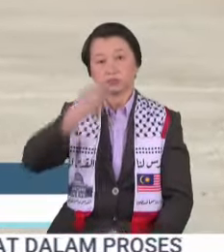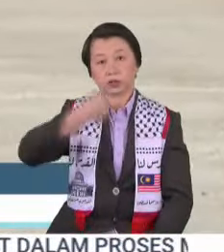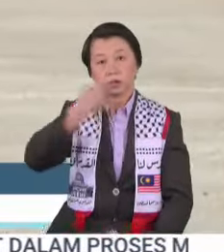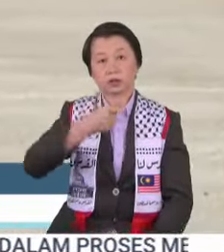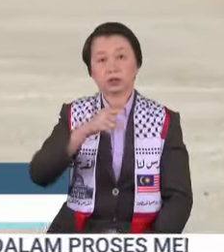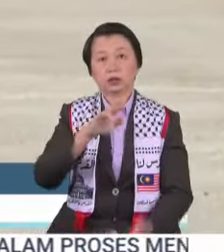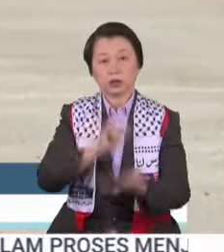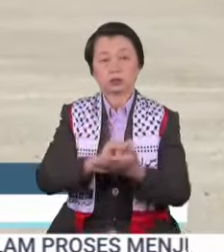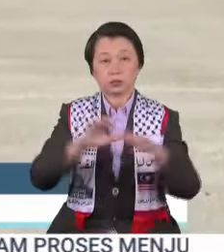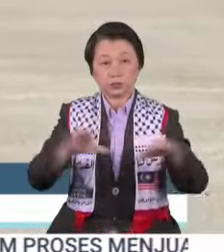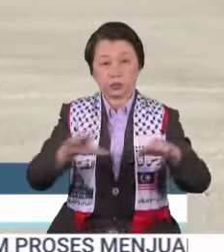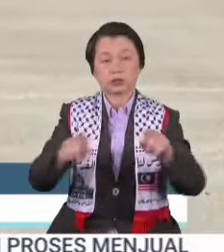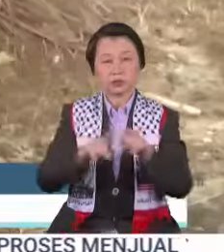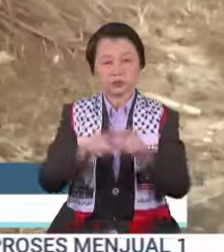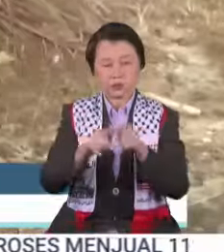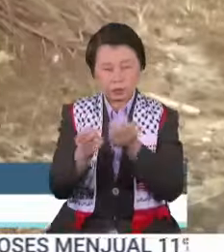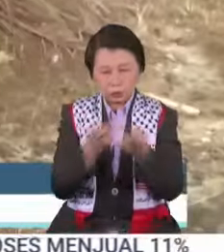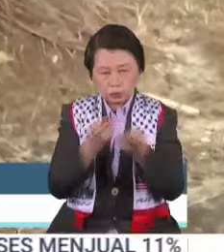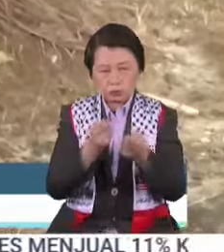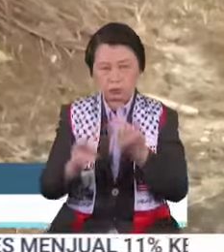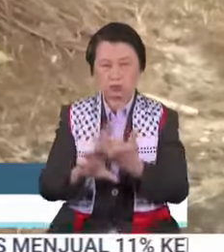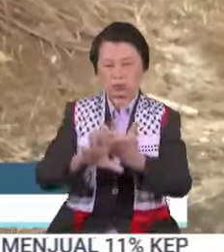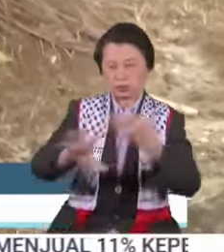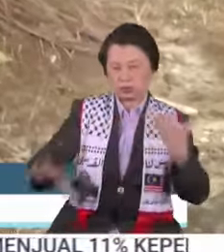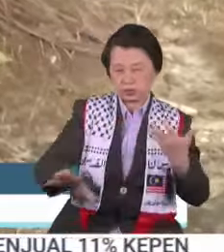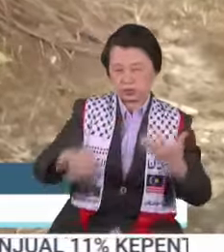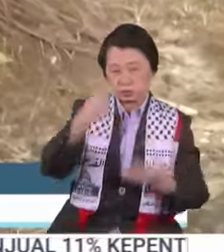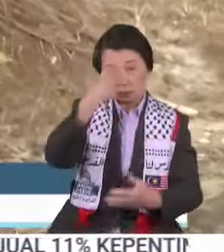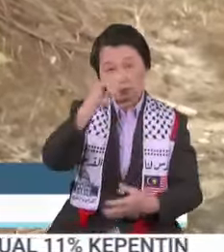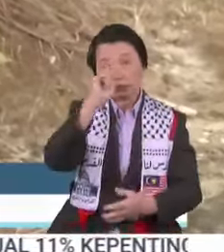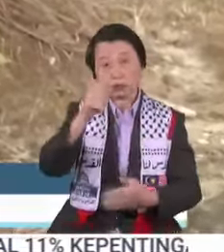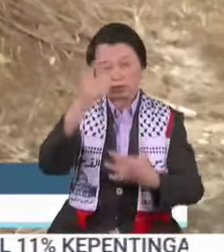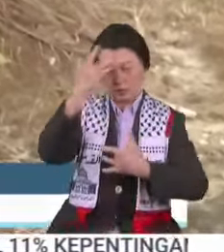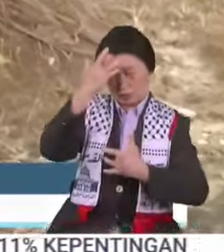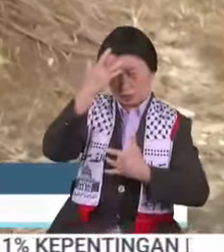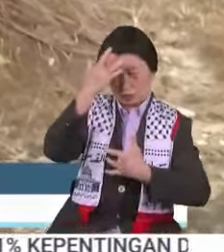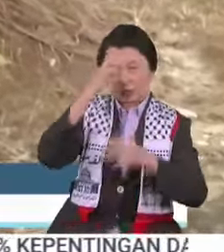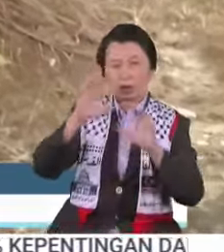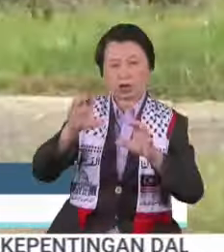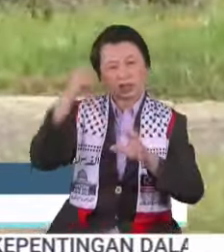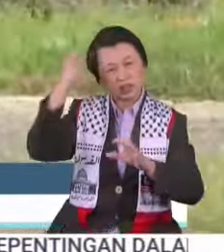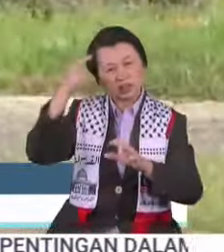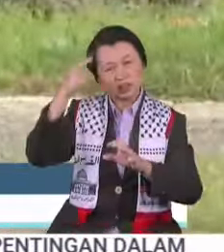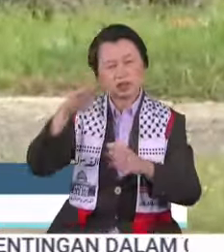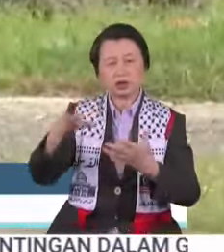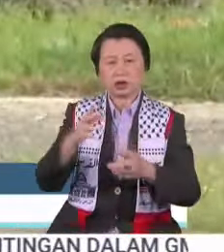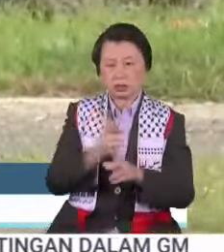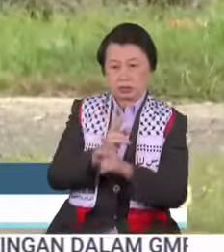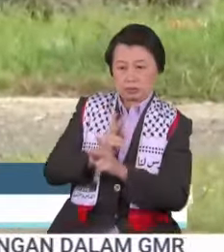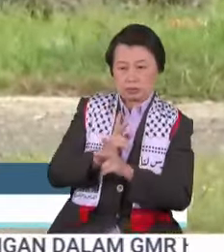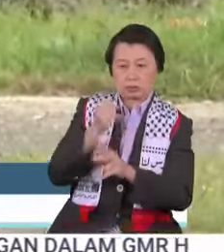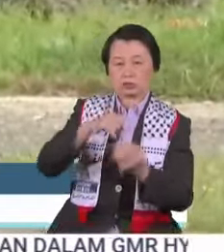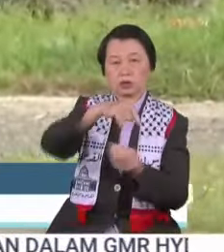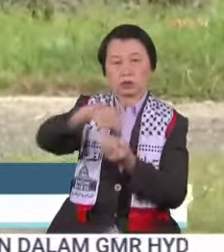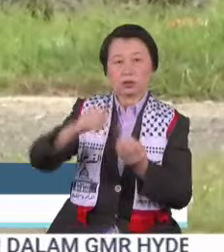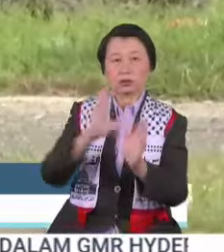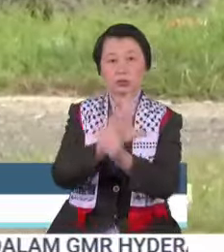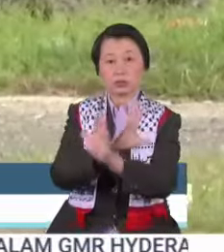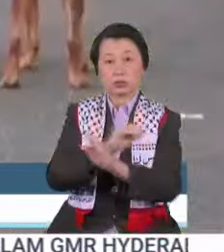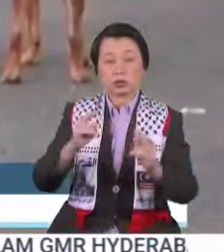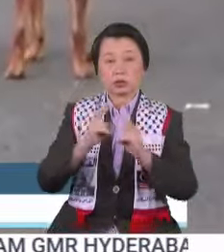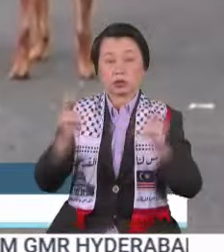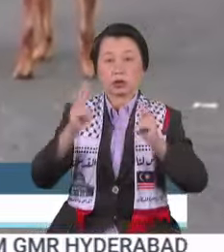berkata langkah itu dilakukan sebagai usaha pencegahan bagi memastikan penyakit berkenaan terus terkawal memandangkan situasi di Sarawak